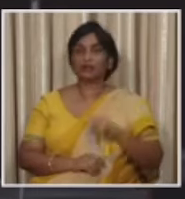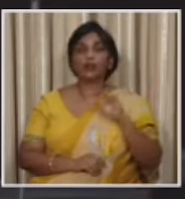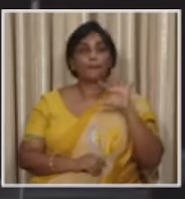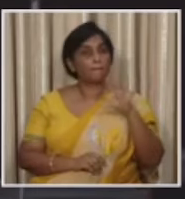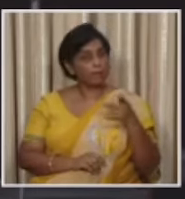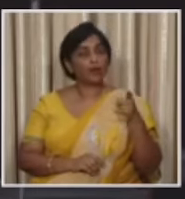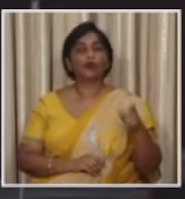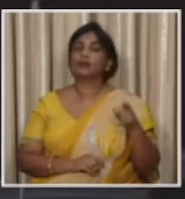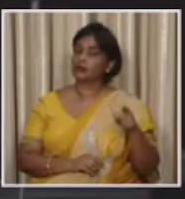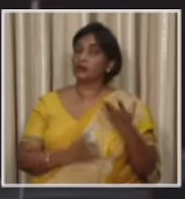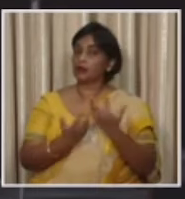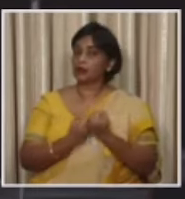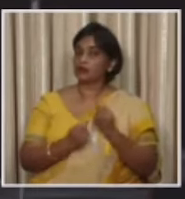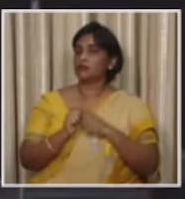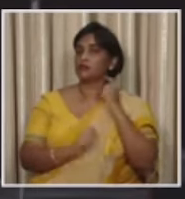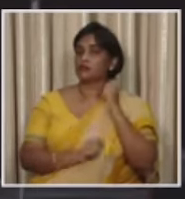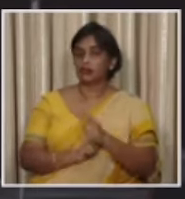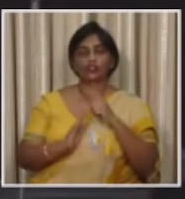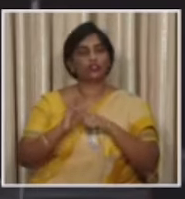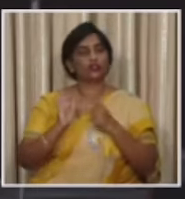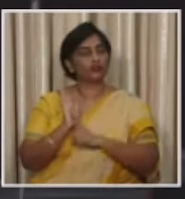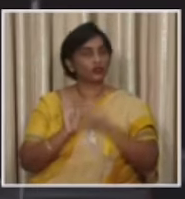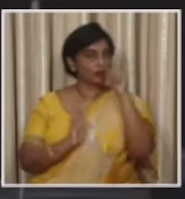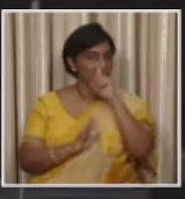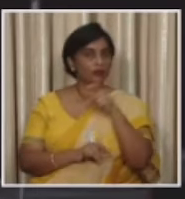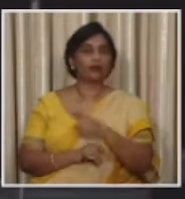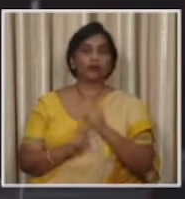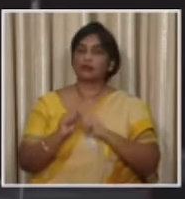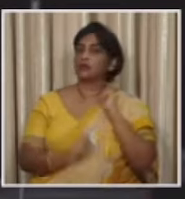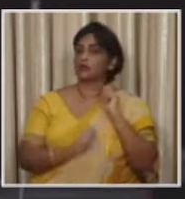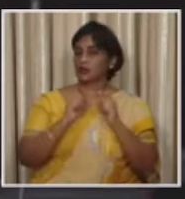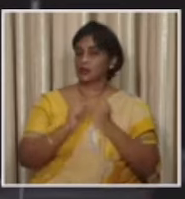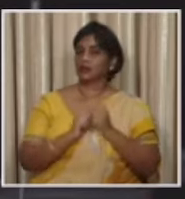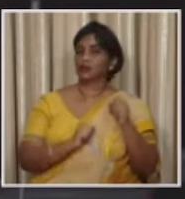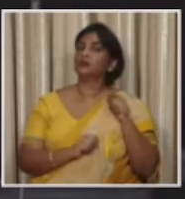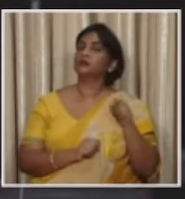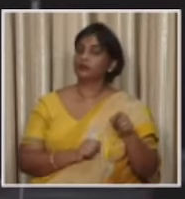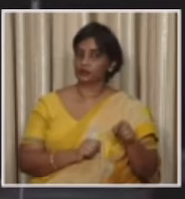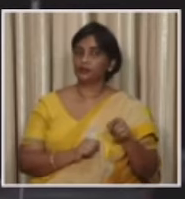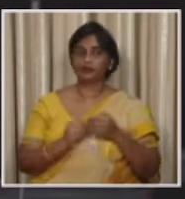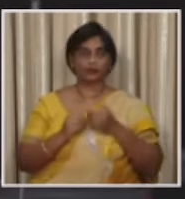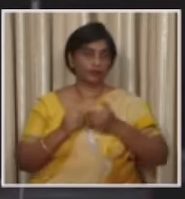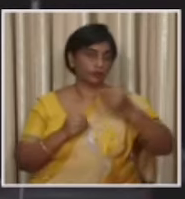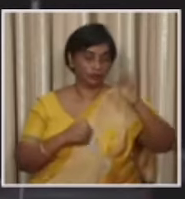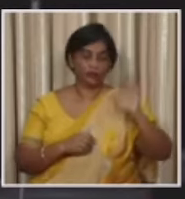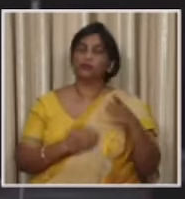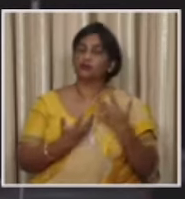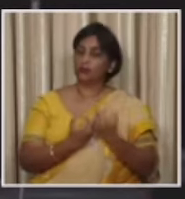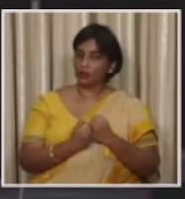12,80,500ටම ඔවුන්ට හිමි දීමනා ජූලි මාසට අදාළව ගෙවීම් කටයුතු කරන්න තමයි මේ සිට ඉදිරියට ගෙවන්න